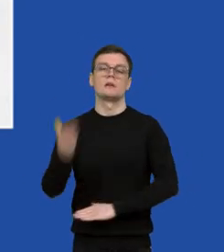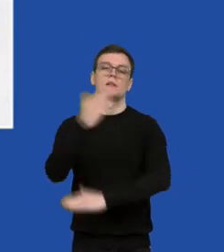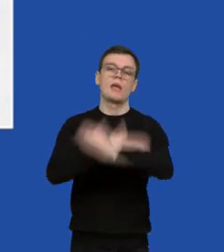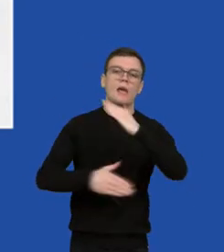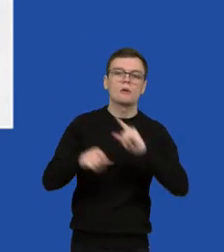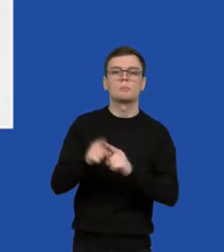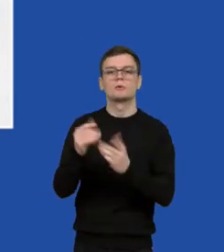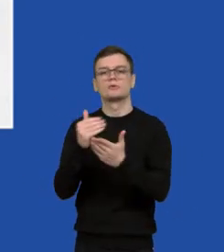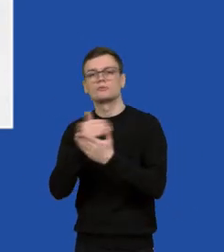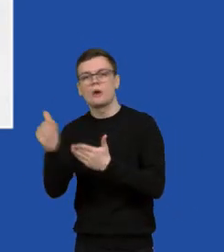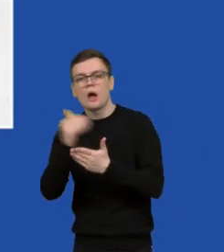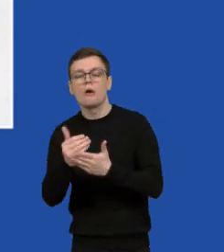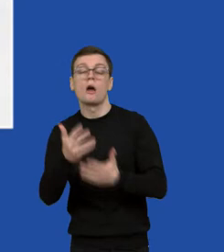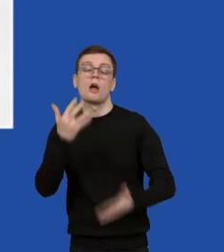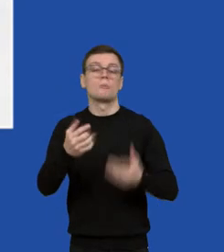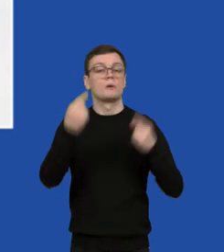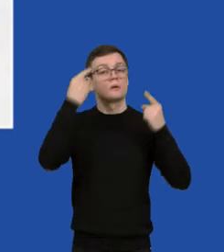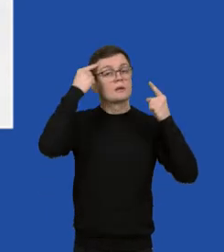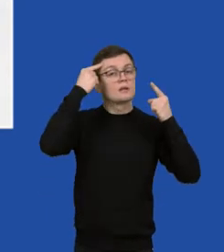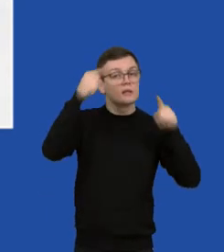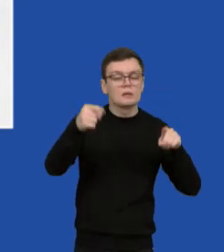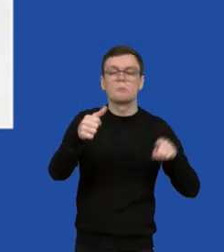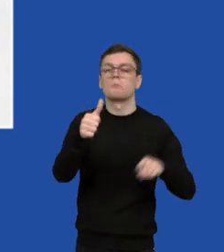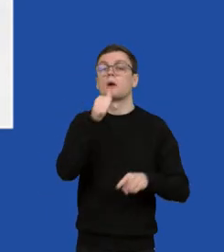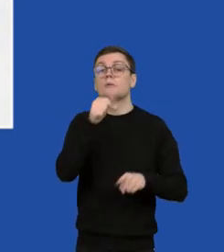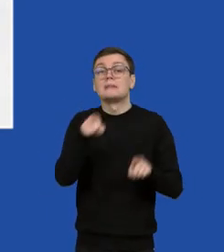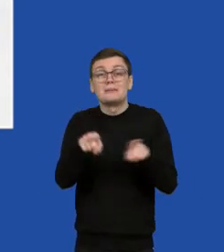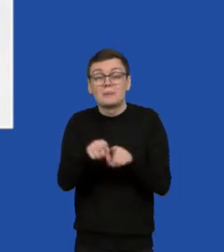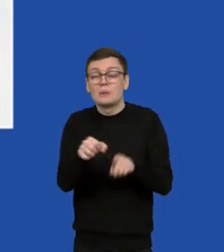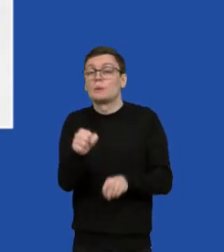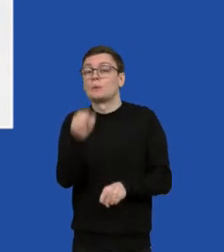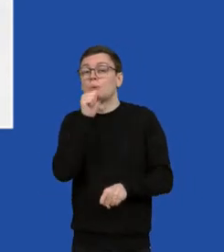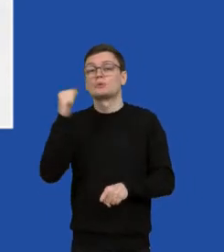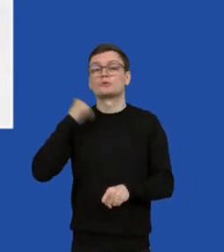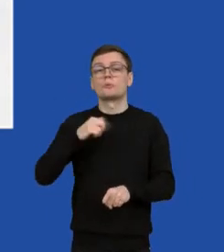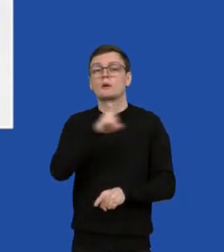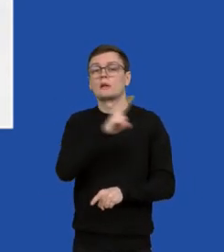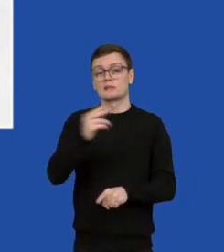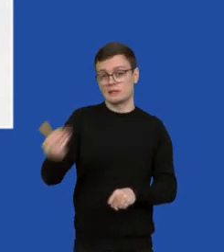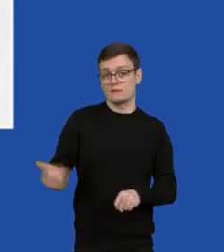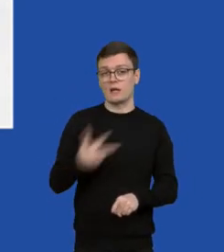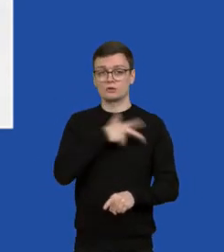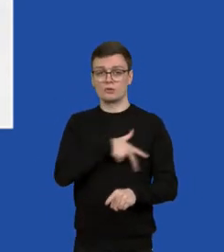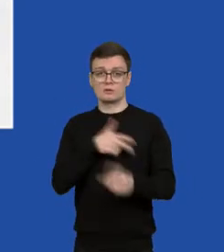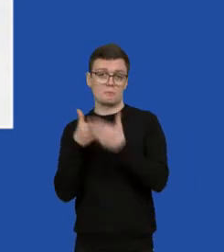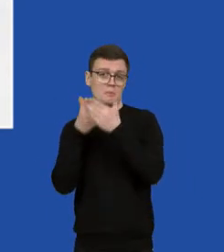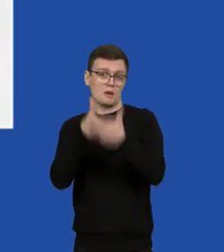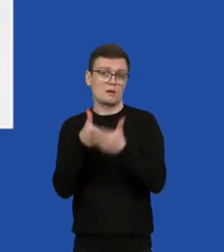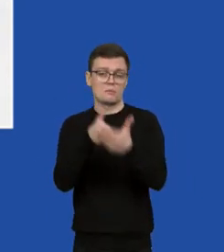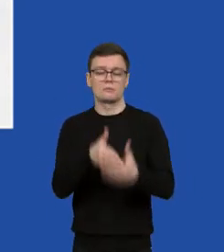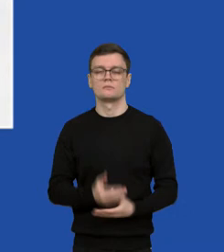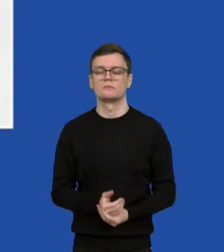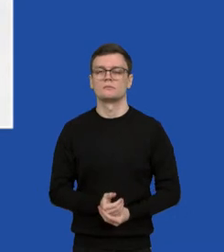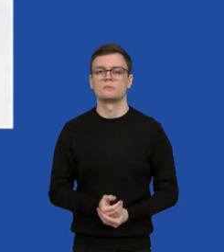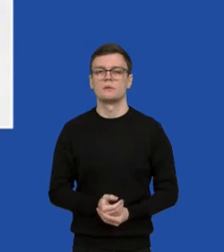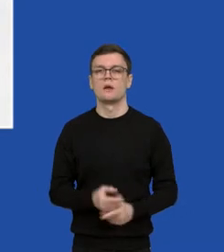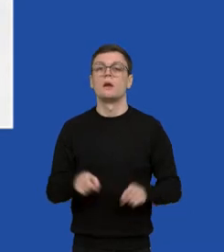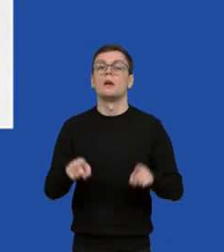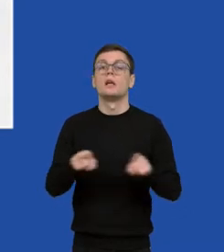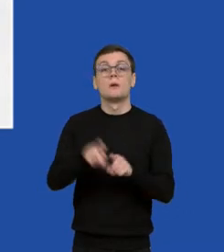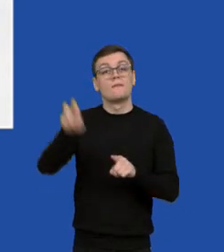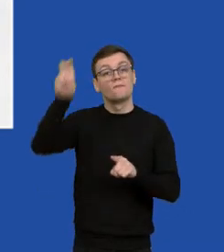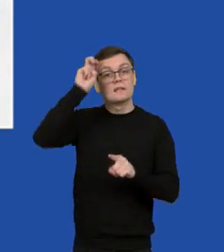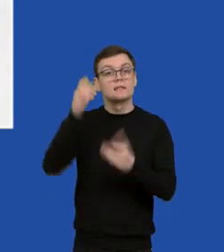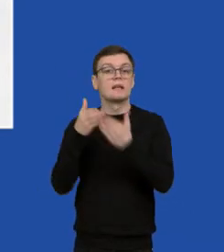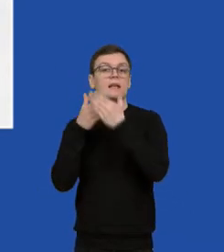asmenis, kitus neįgaliuosius ar pagyvenančius asmenis gyvenančius iš socialinės paramos. Taip pat reikšminga didėja ir valstybės